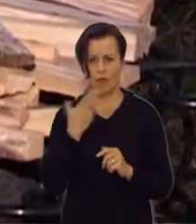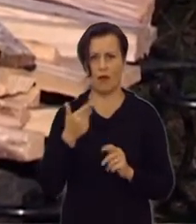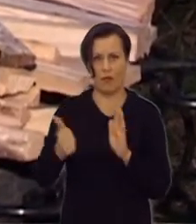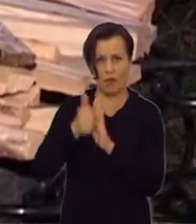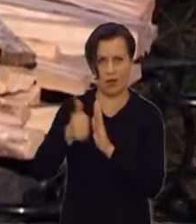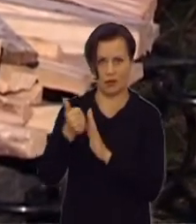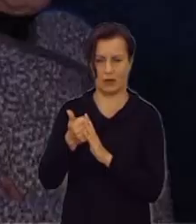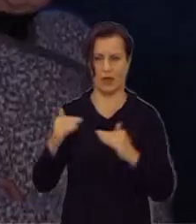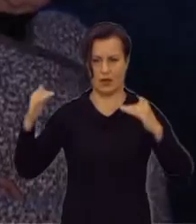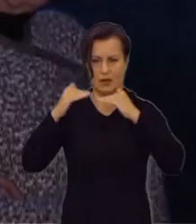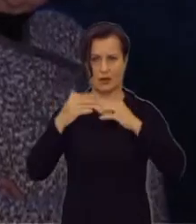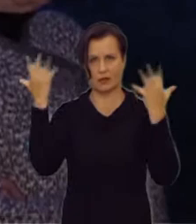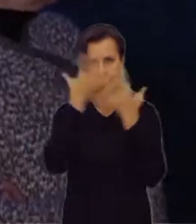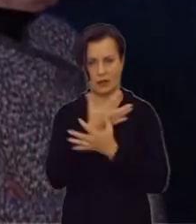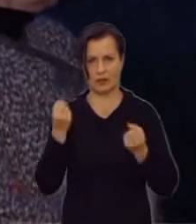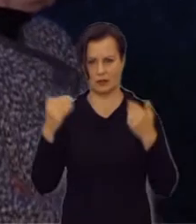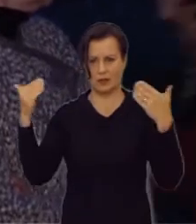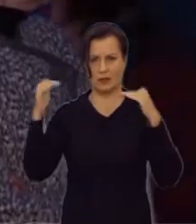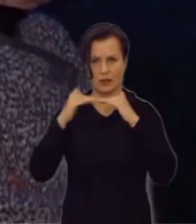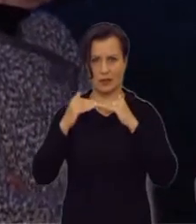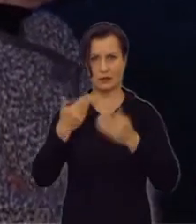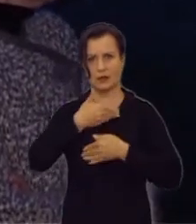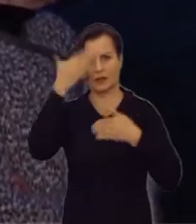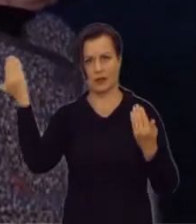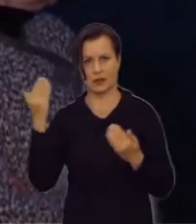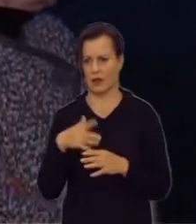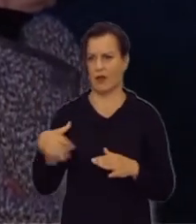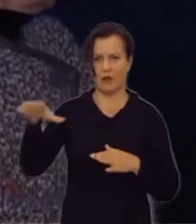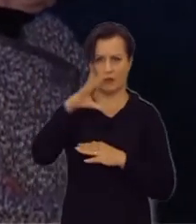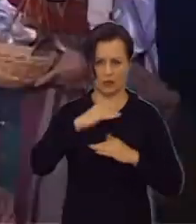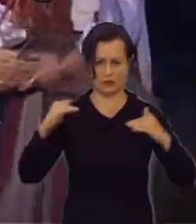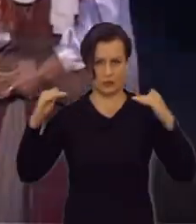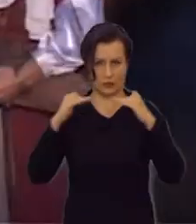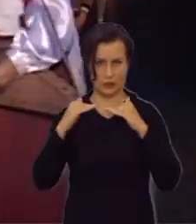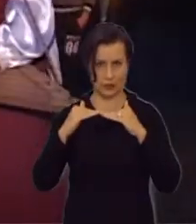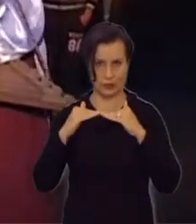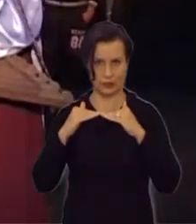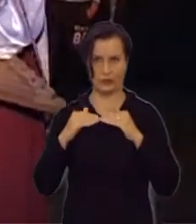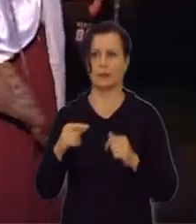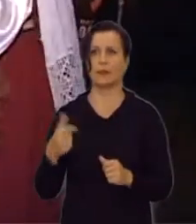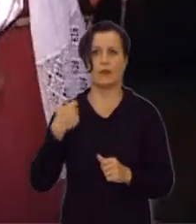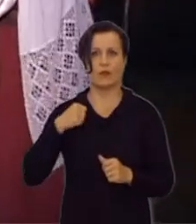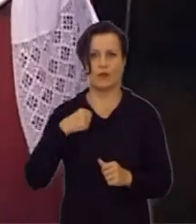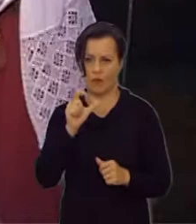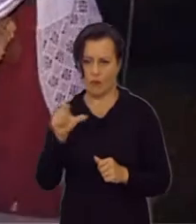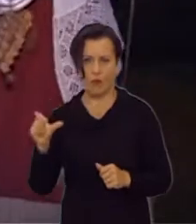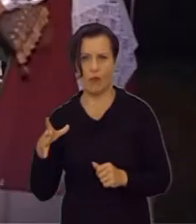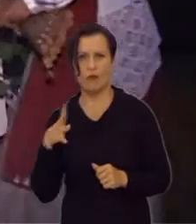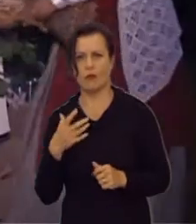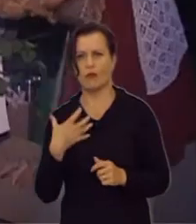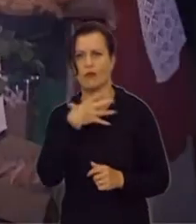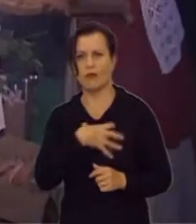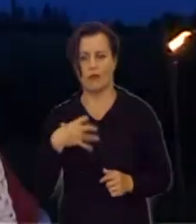lygi diena. Tai yra, kada viskas susilygina. Ir gali tada, labai buvo svarbu žmonėm, kad jie galėtų